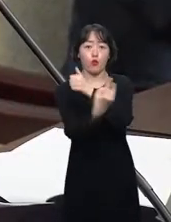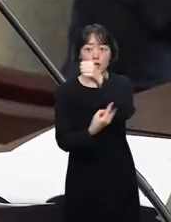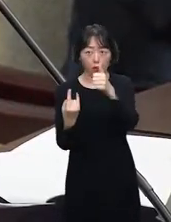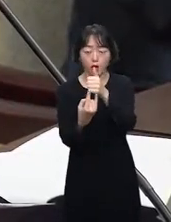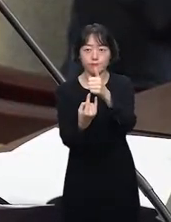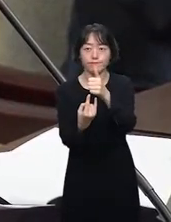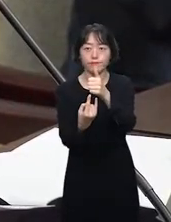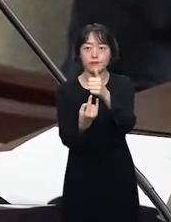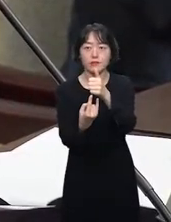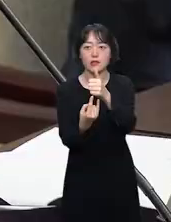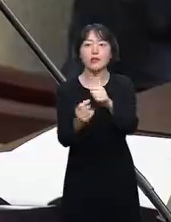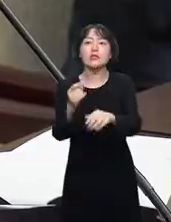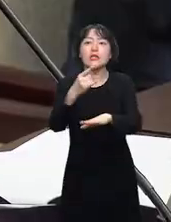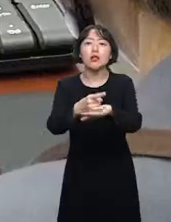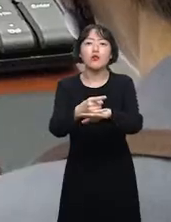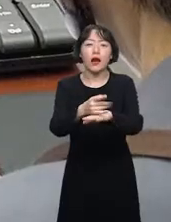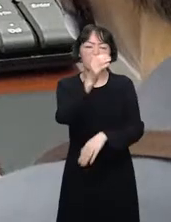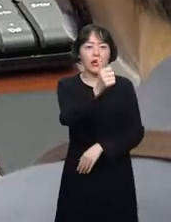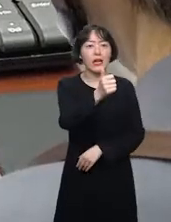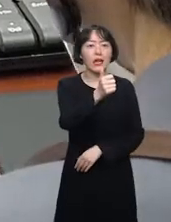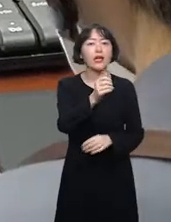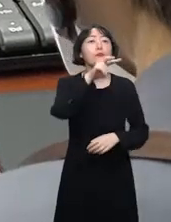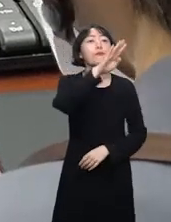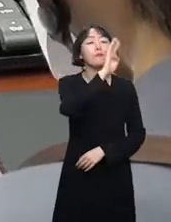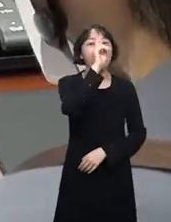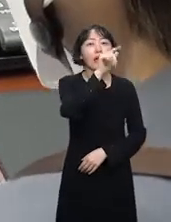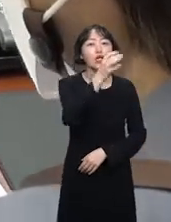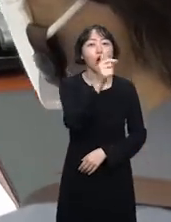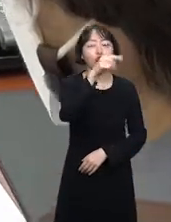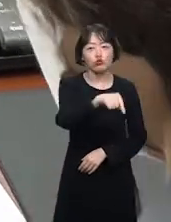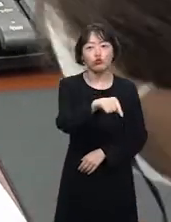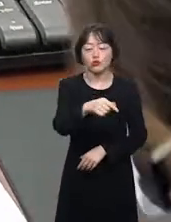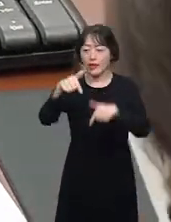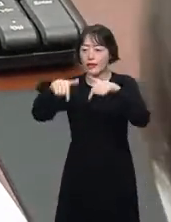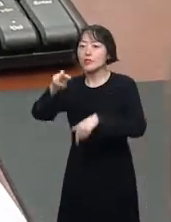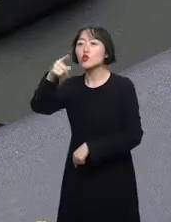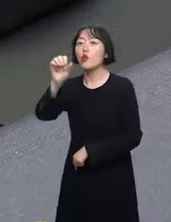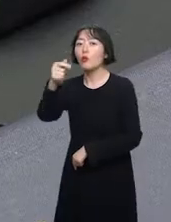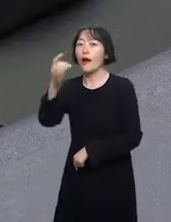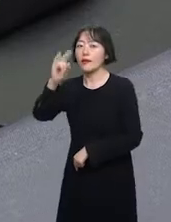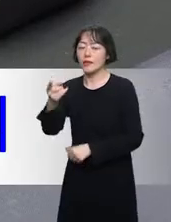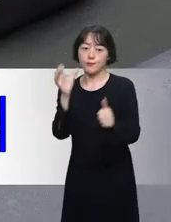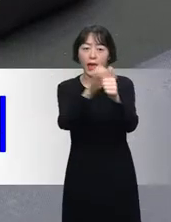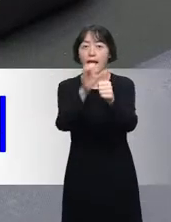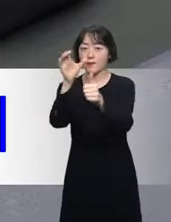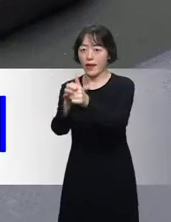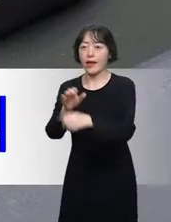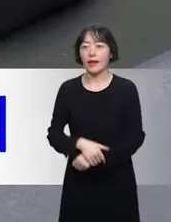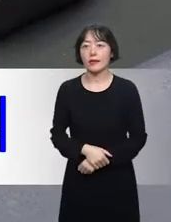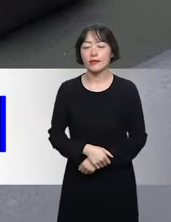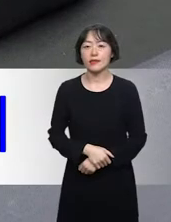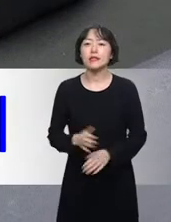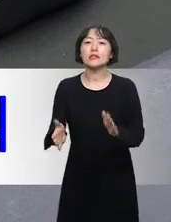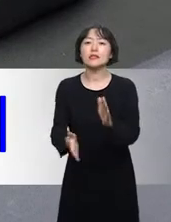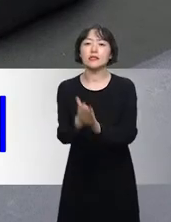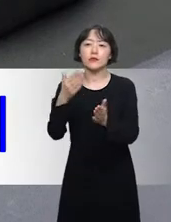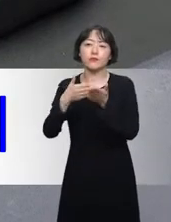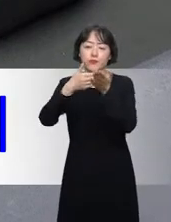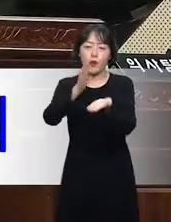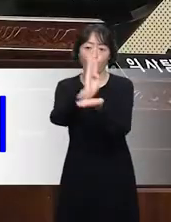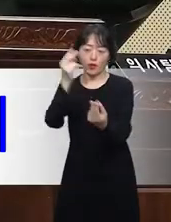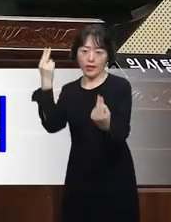예산결산특별위원회에서는 위원장의 박형구 의원, 간사의 송광희 의원을 선임하고 시에서 제출한 본예산